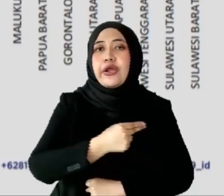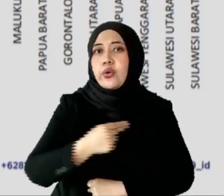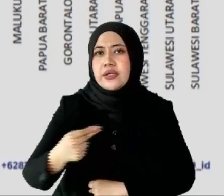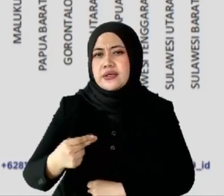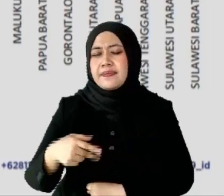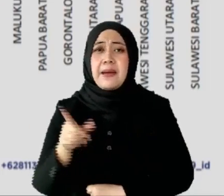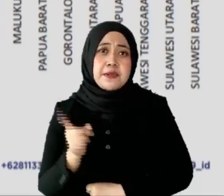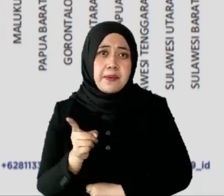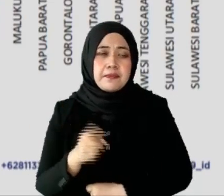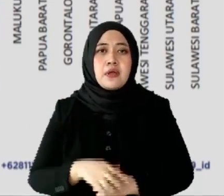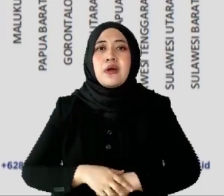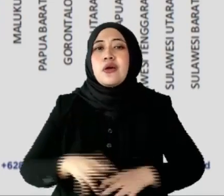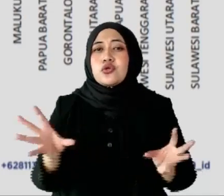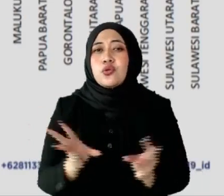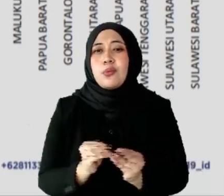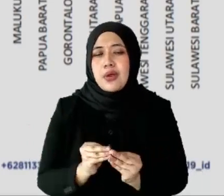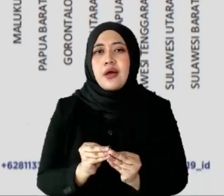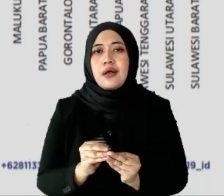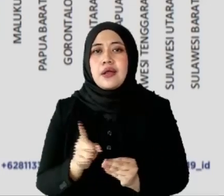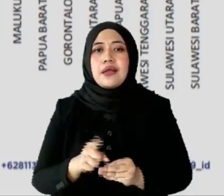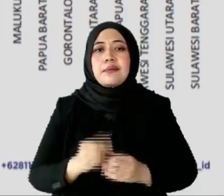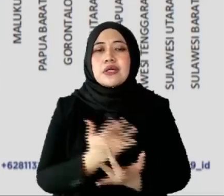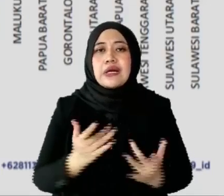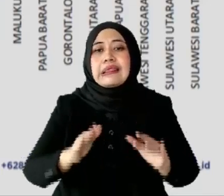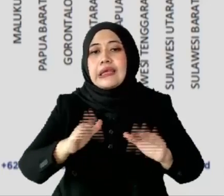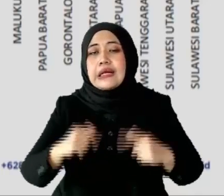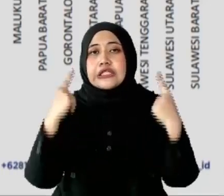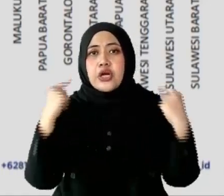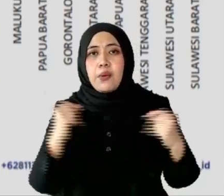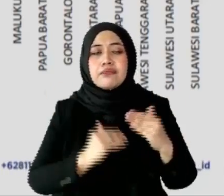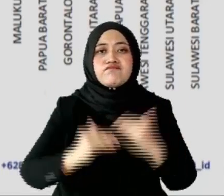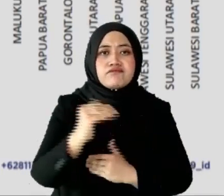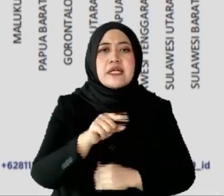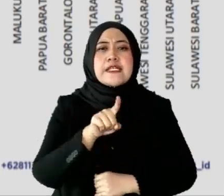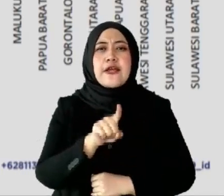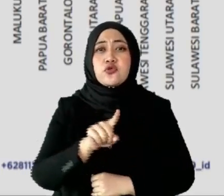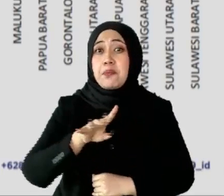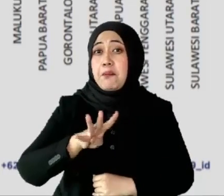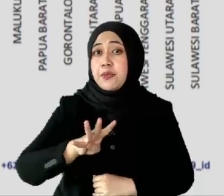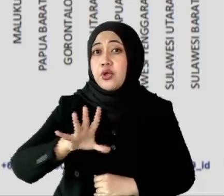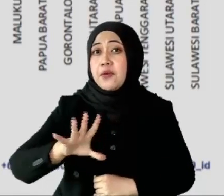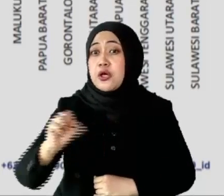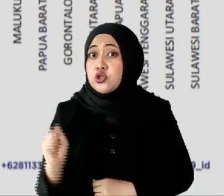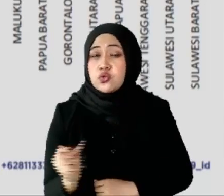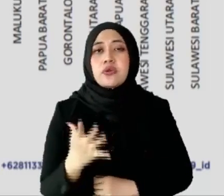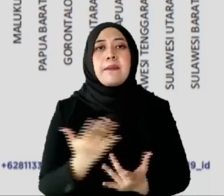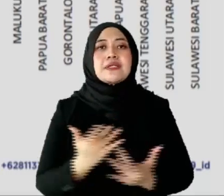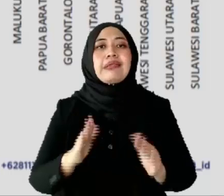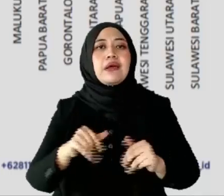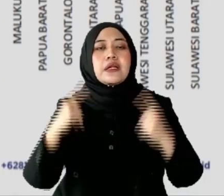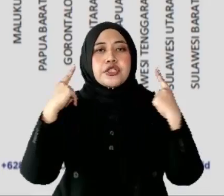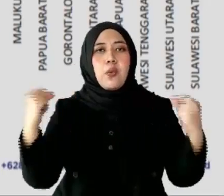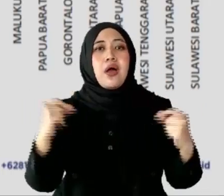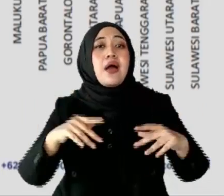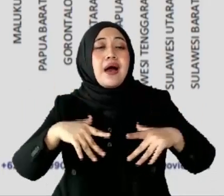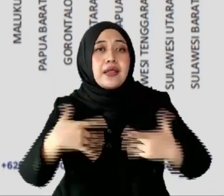Jawa merupakan pulau dengan penduduk paling padat di Indonesia, yaitu sekitar 145 juta jiwa, atau